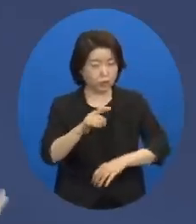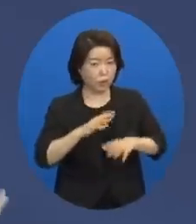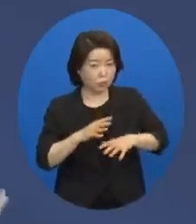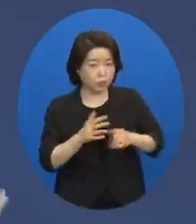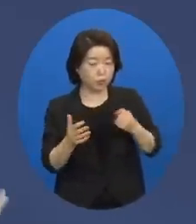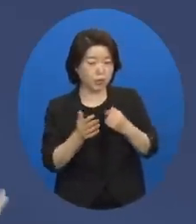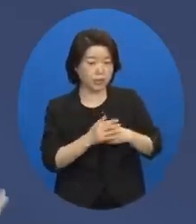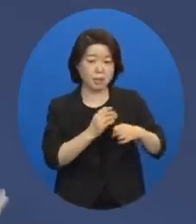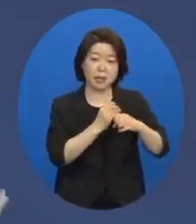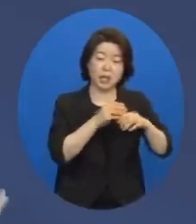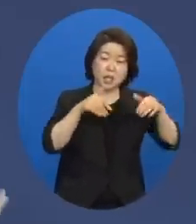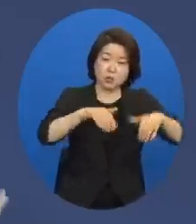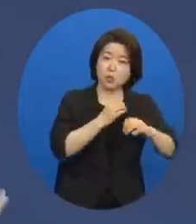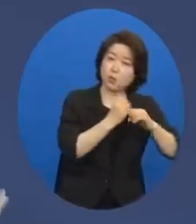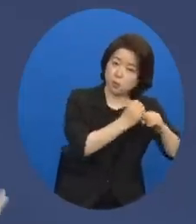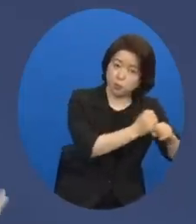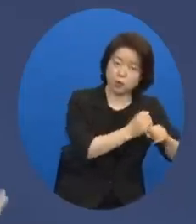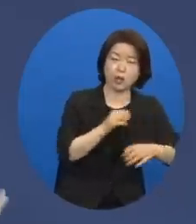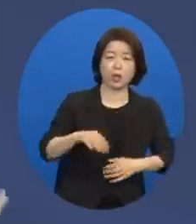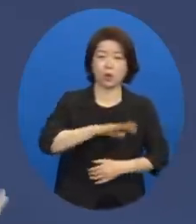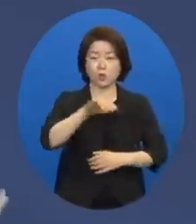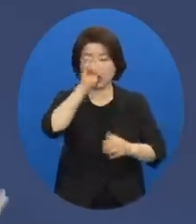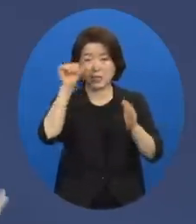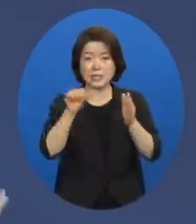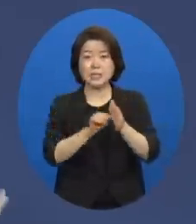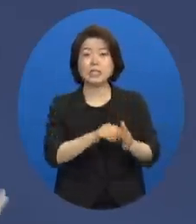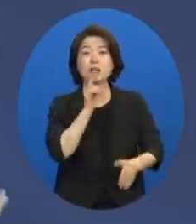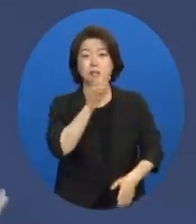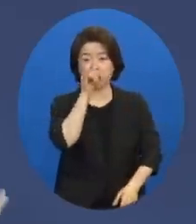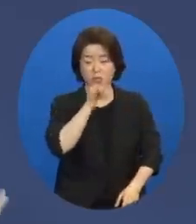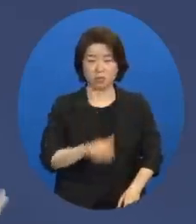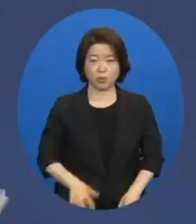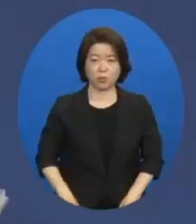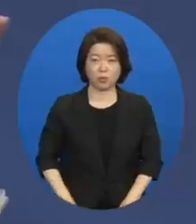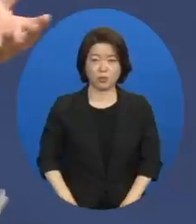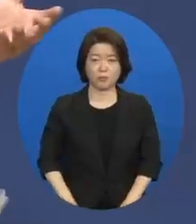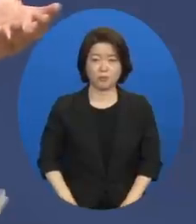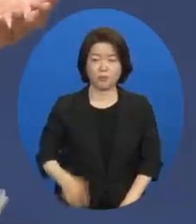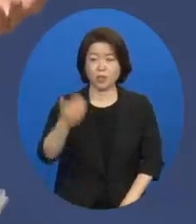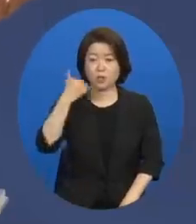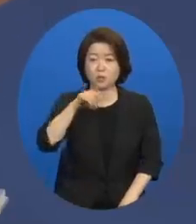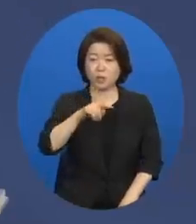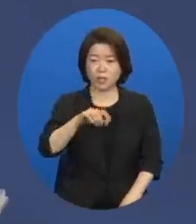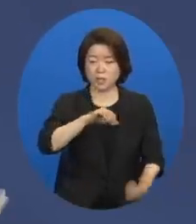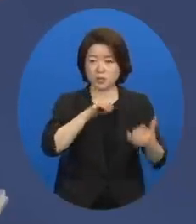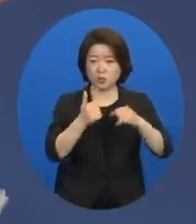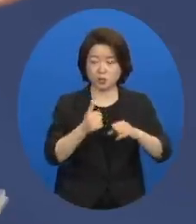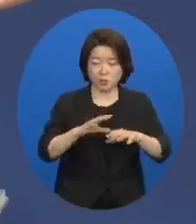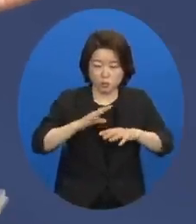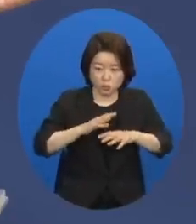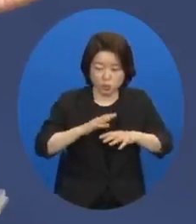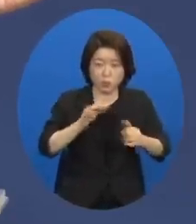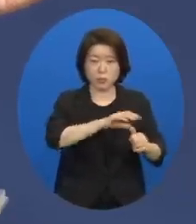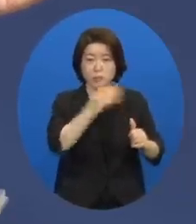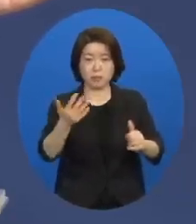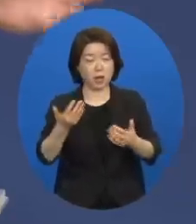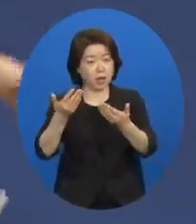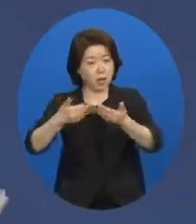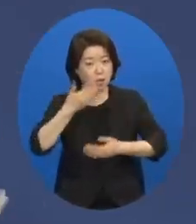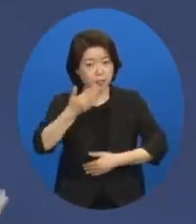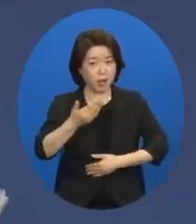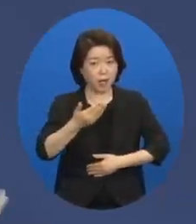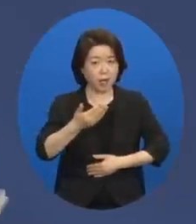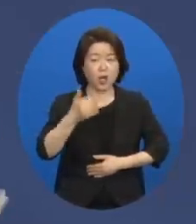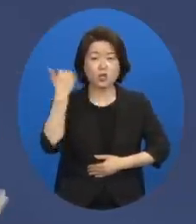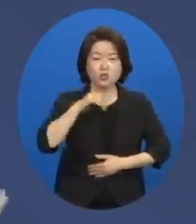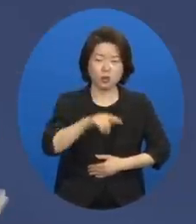매여 종노릇 타는 자들이라고 우리 인생들을 그렇게 말씀합니다. 누가 이 죽음의 두려움에서 우리를 벗어나게 할까요?